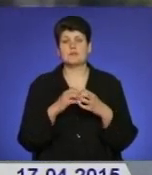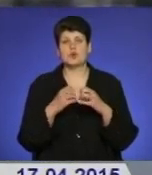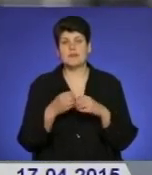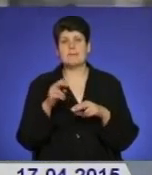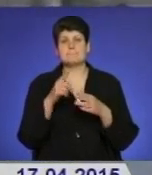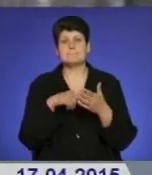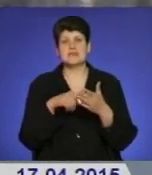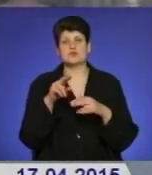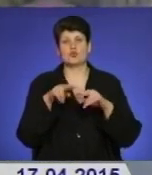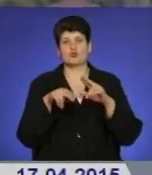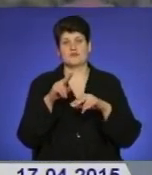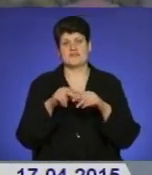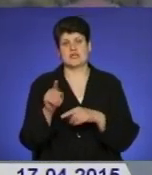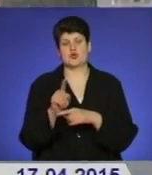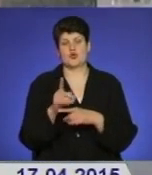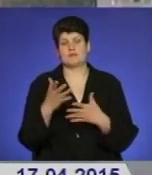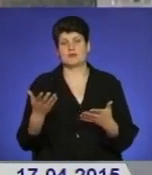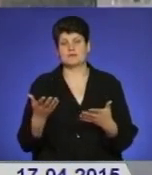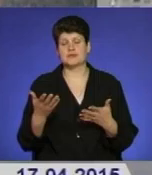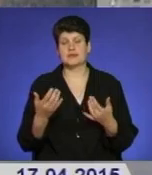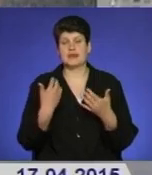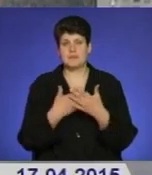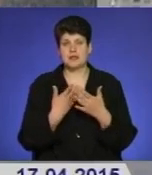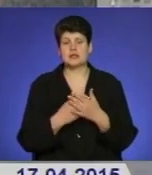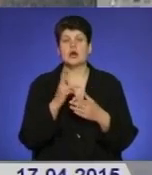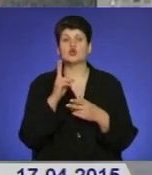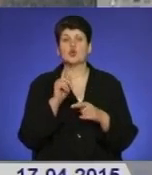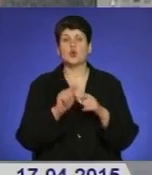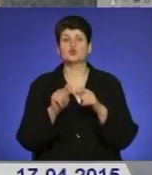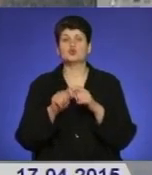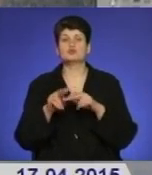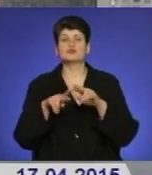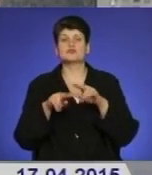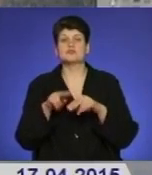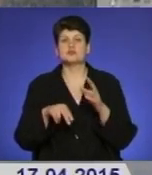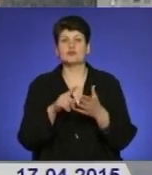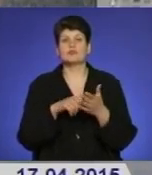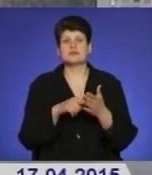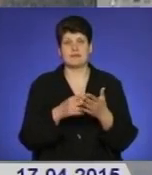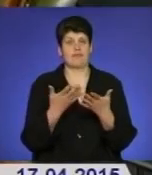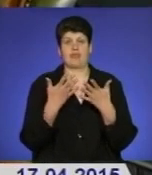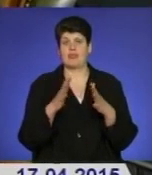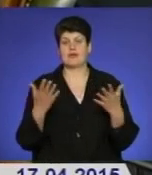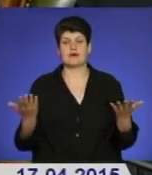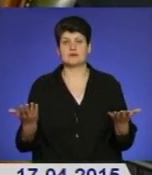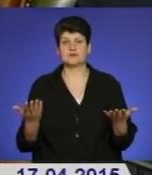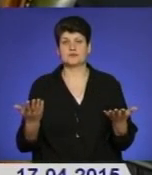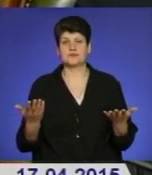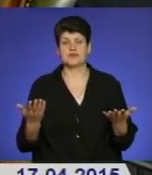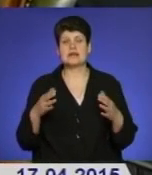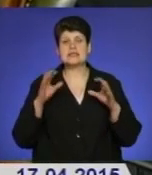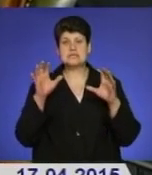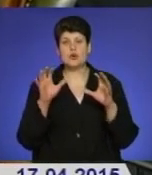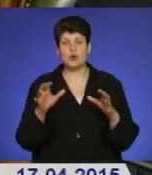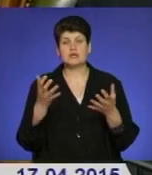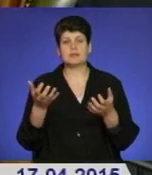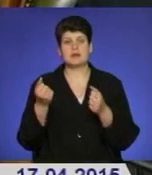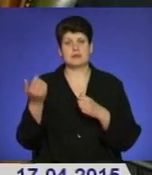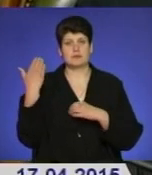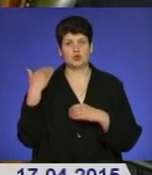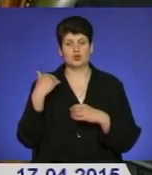містобудівні норми, заявляє міський голова. Наприклад, хто контролює забудову в містах, до кінця не ясно. Закон, який прийняли на минулому пленарному